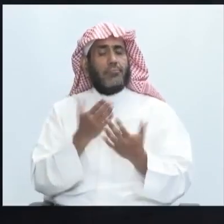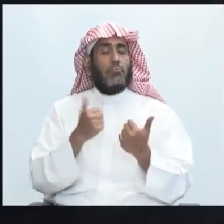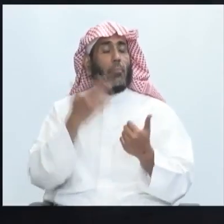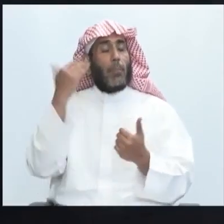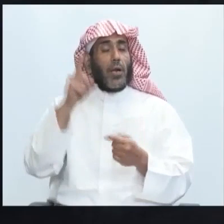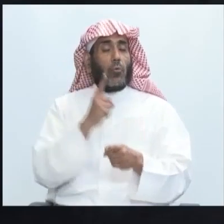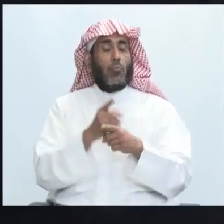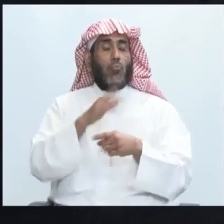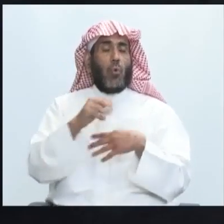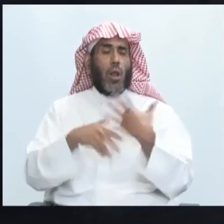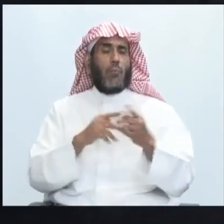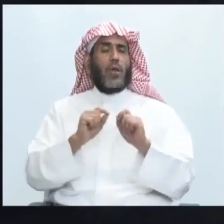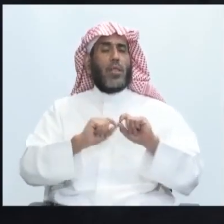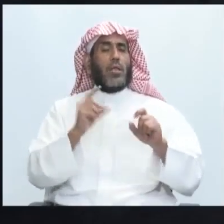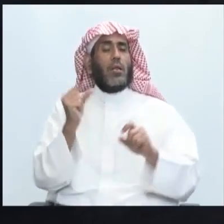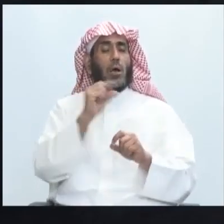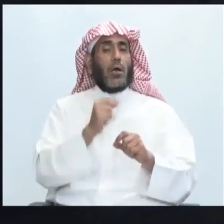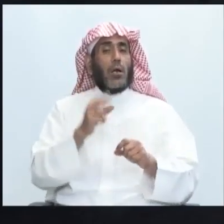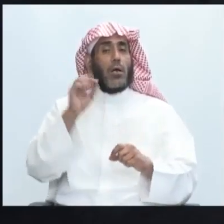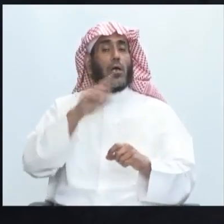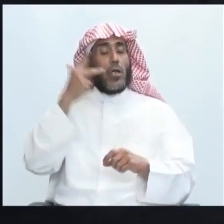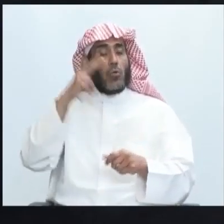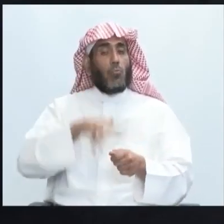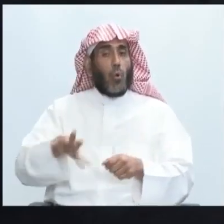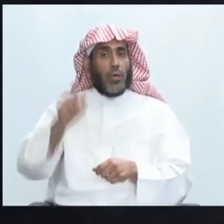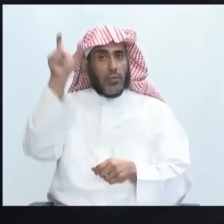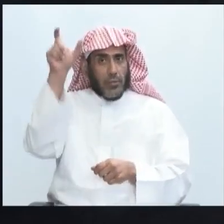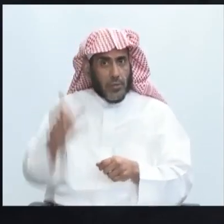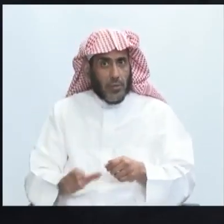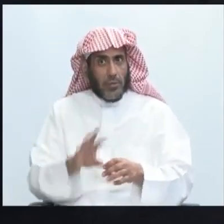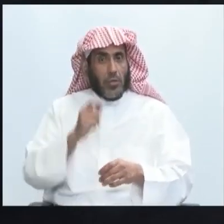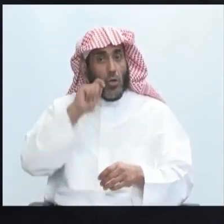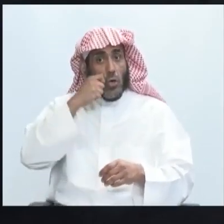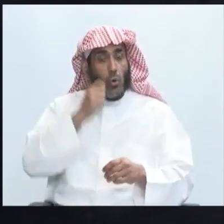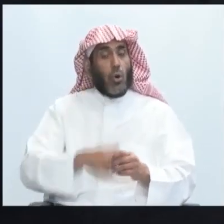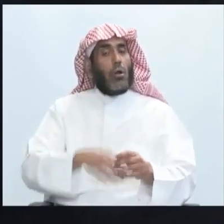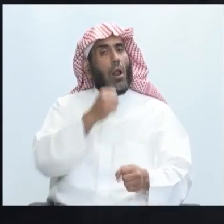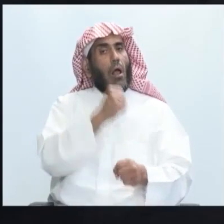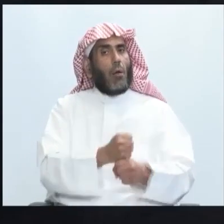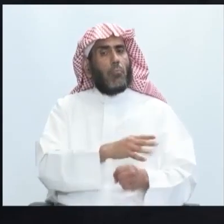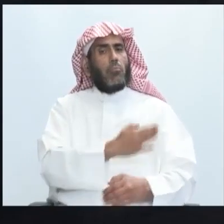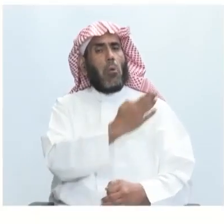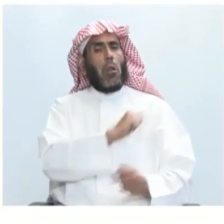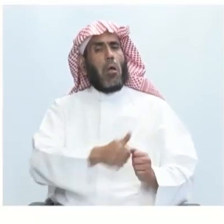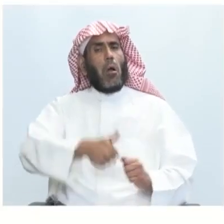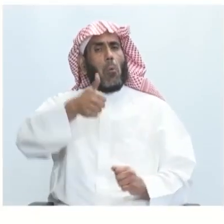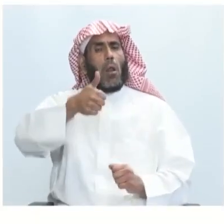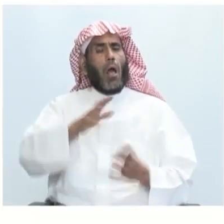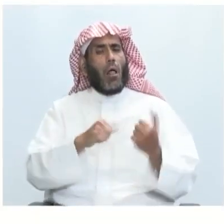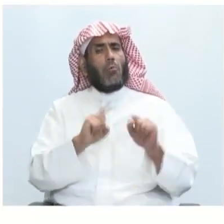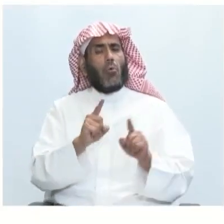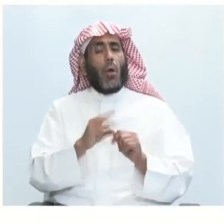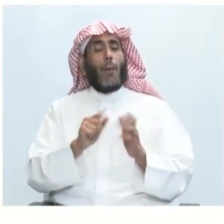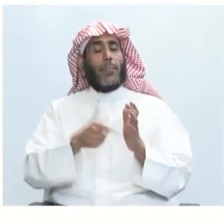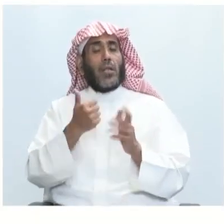ما رايك في هذه العباره المواطن رجل الامن الاول وهنا ان تبرهن على صحه هذه المقوله